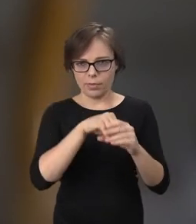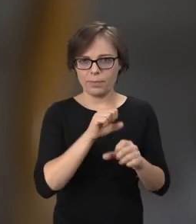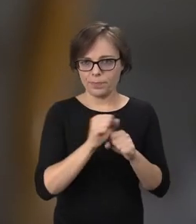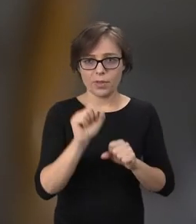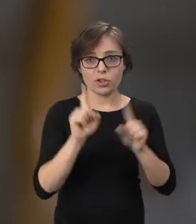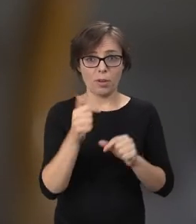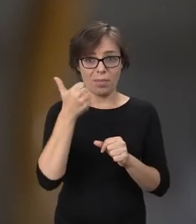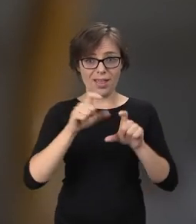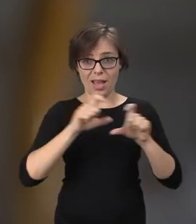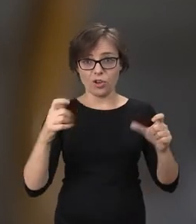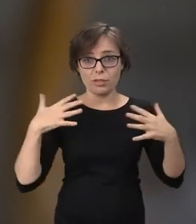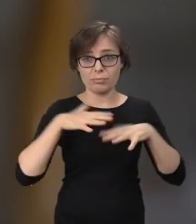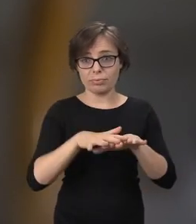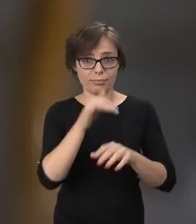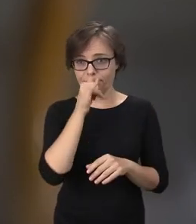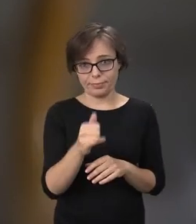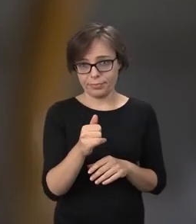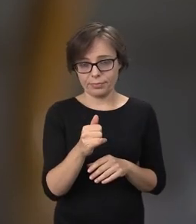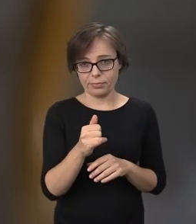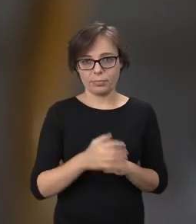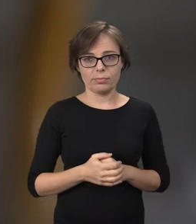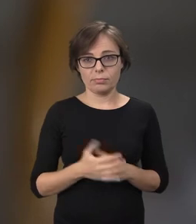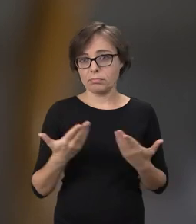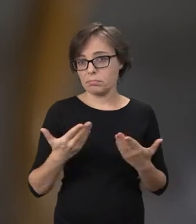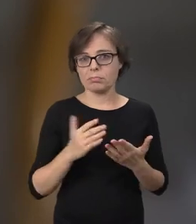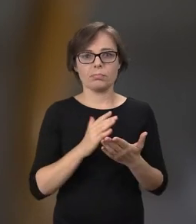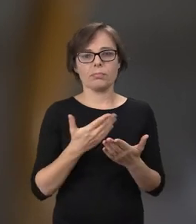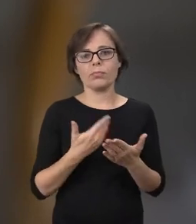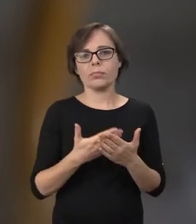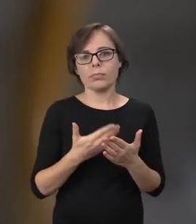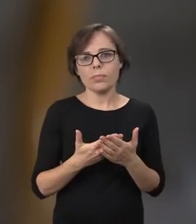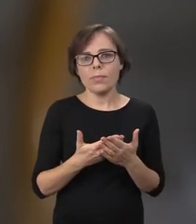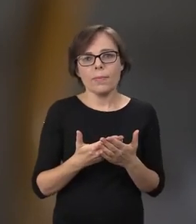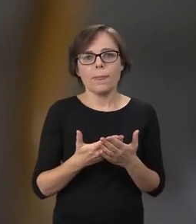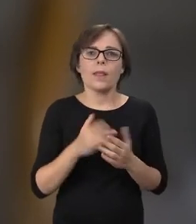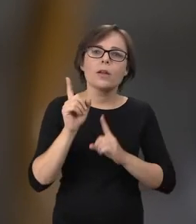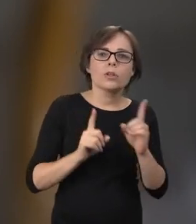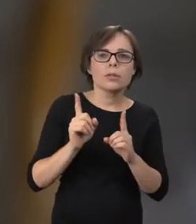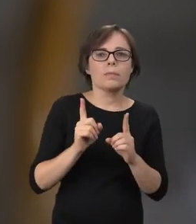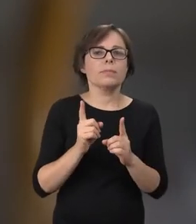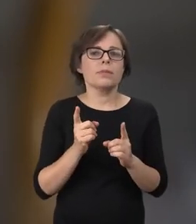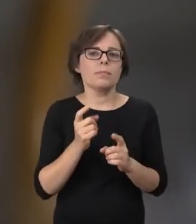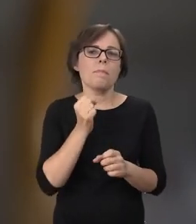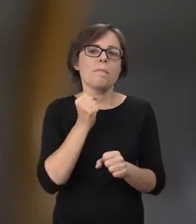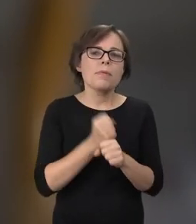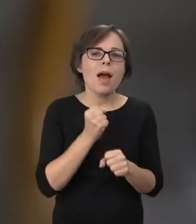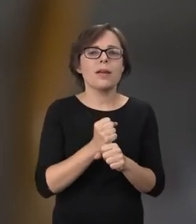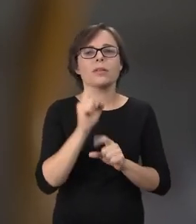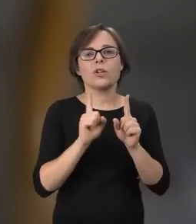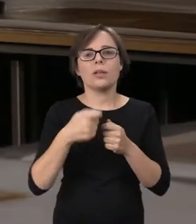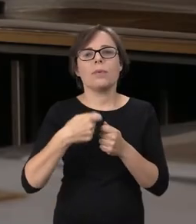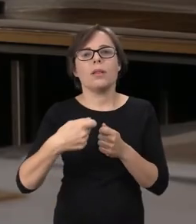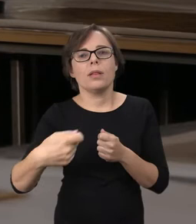zawsze można to wszystko w jednym czasie skumulować, więc takie prace nieraz się przyciągają w czasie